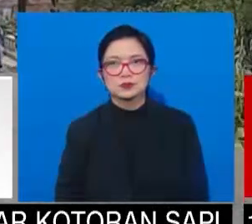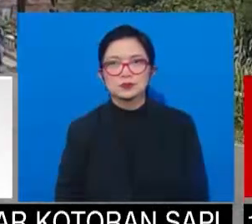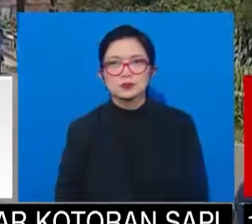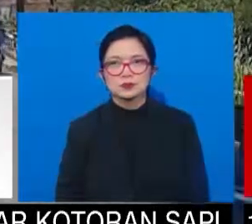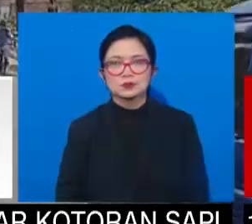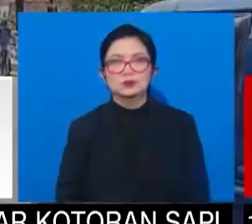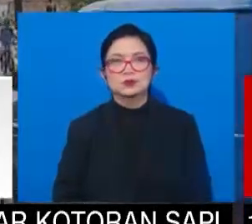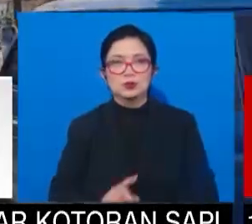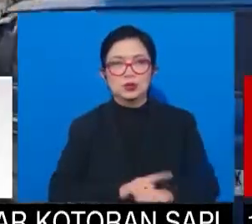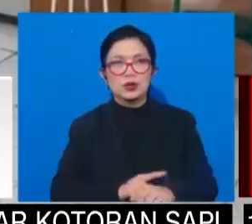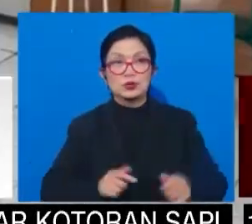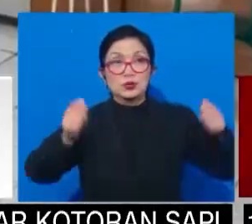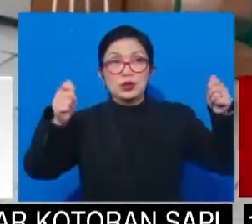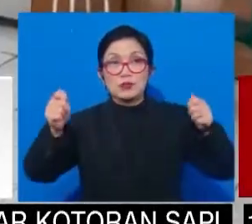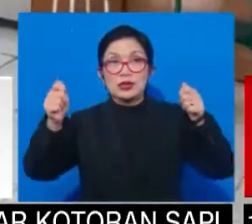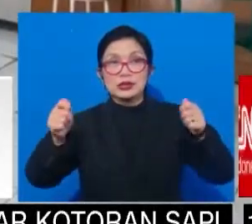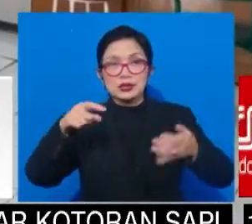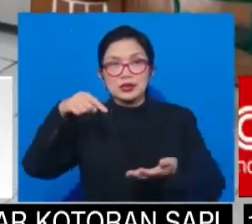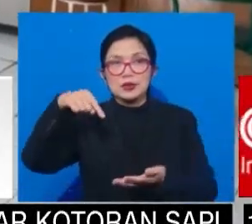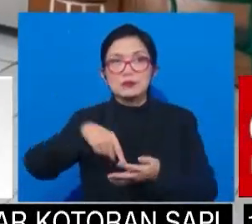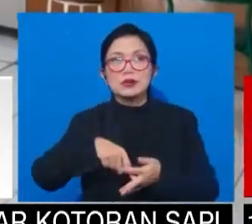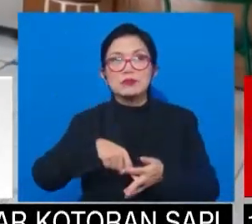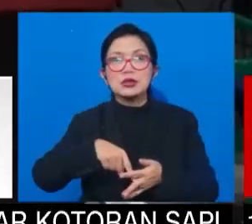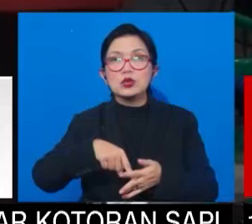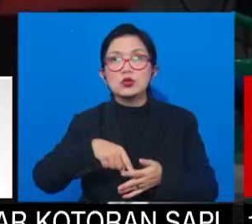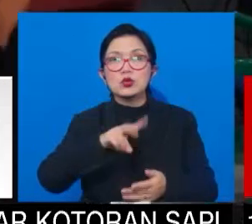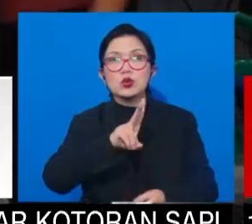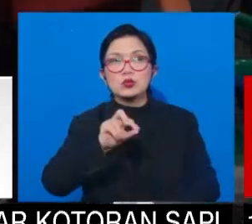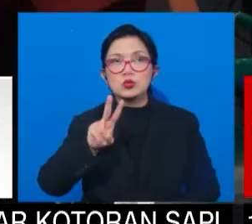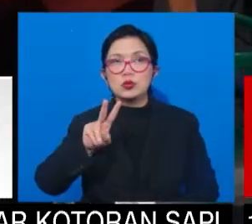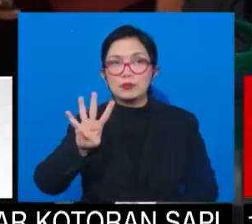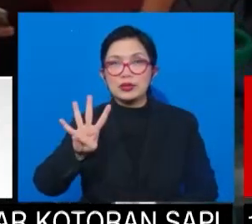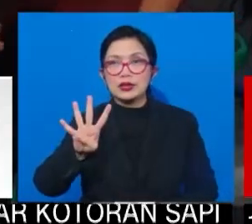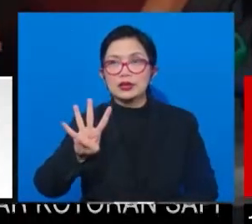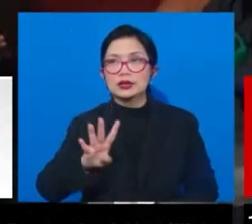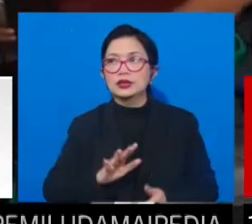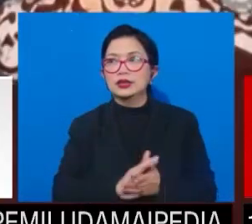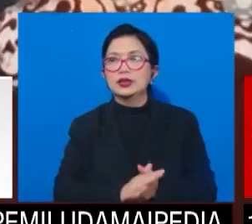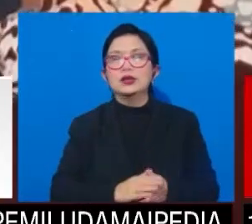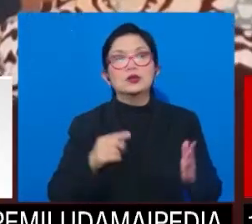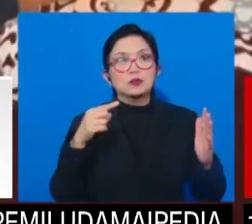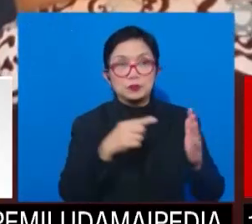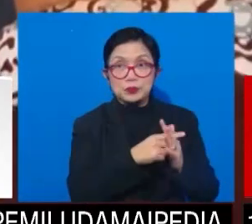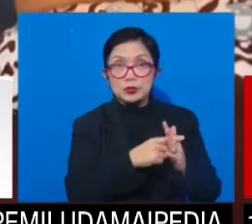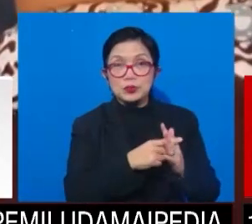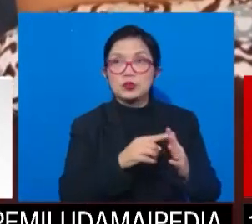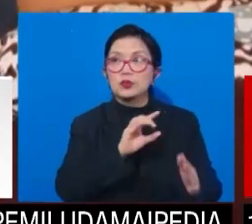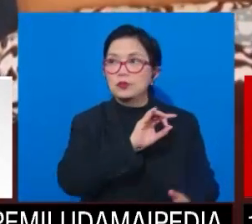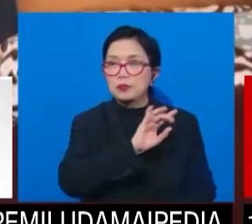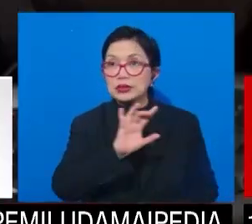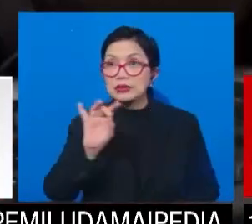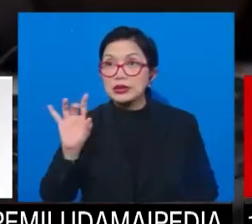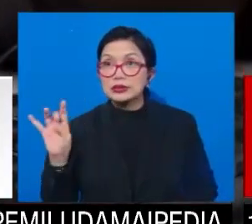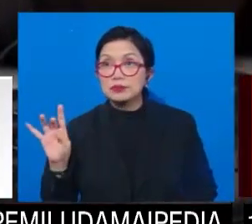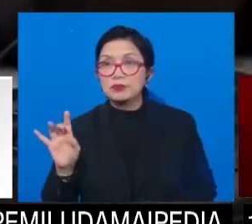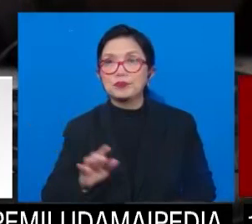Masa kampanye pemilu 2024 membawa berkah bagi pelaku usaha digital printing di wilayah Kudus, Jawa Tengah. Permintaan cetak alat peraga